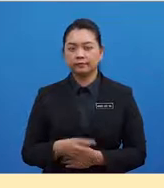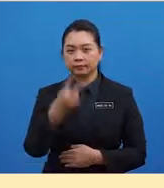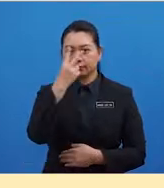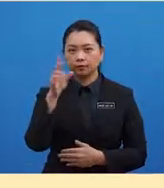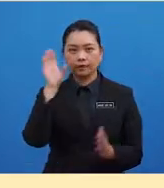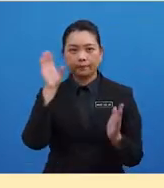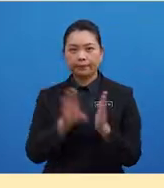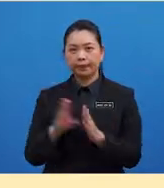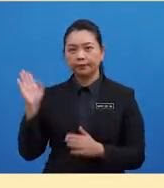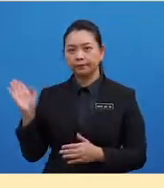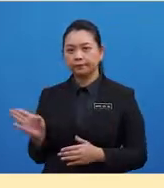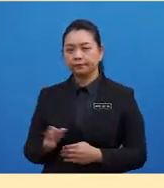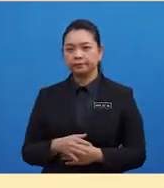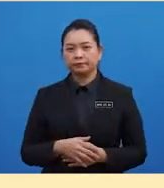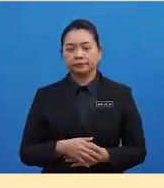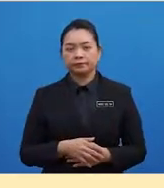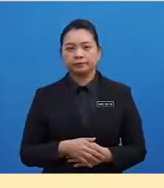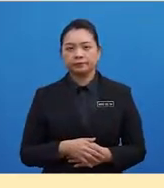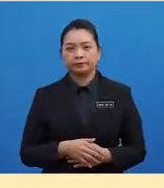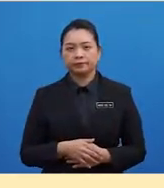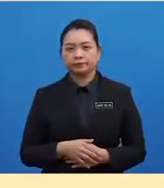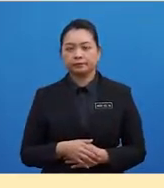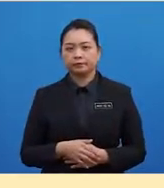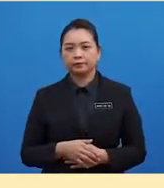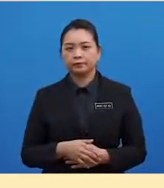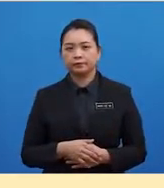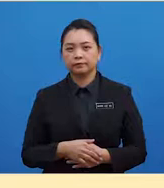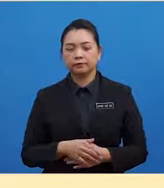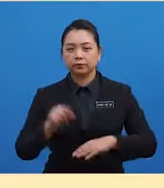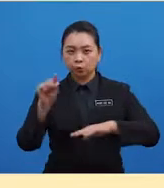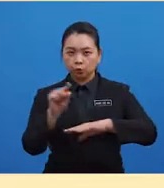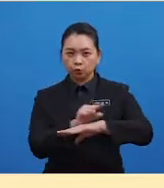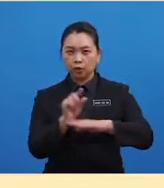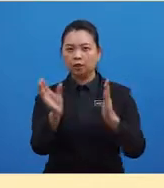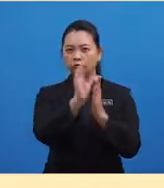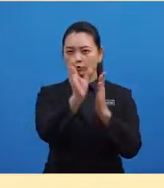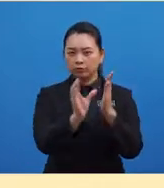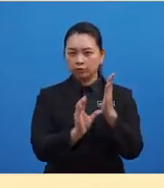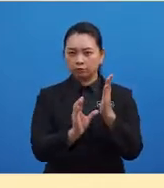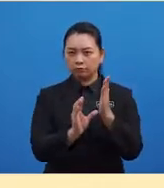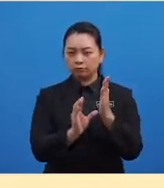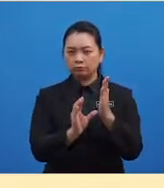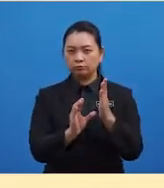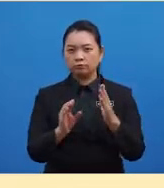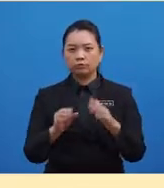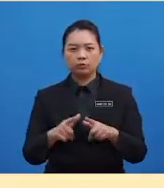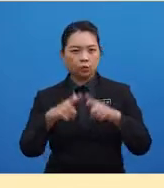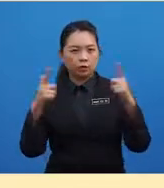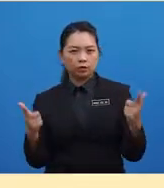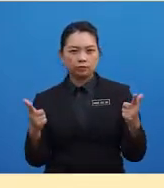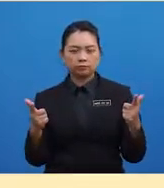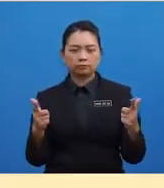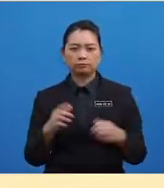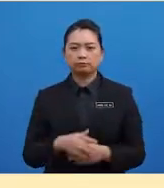Cuba lihat pada paparan di sebelah cikgu. Penggunaan corak amat luas dalam pelbagai bidang. Sebagai